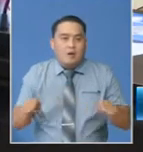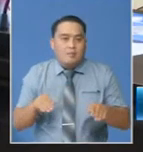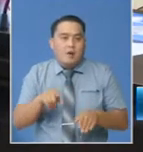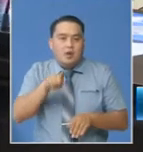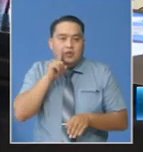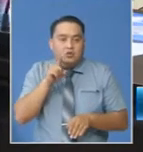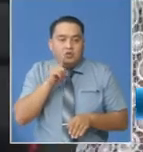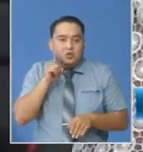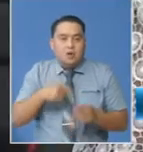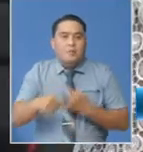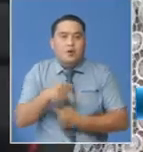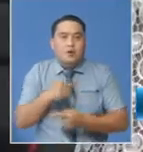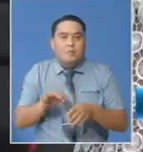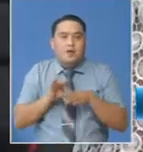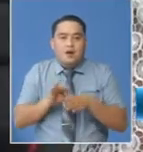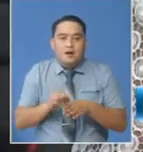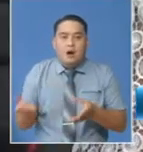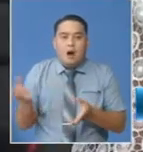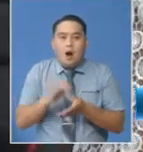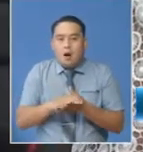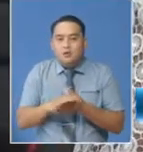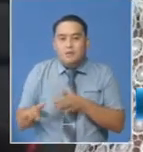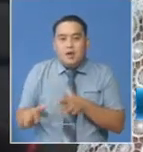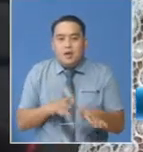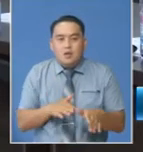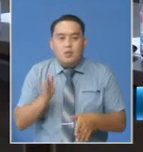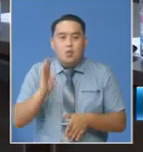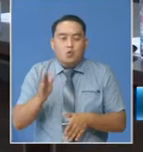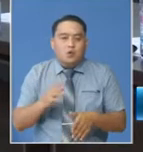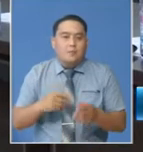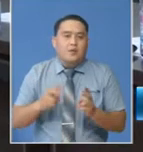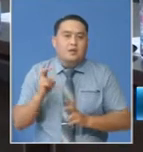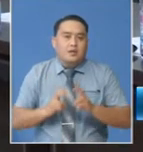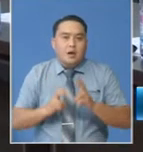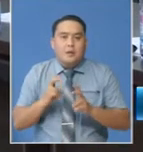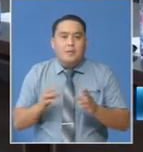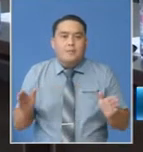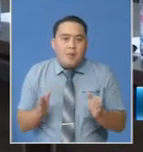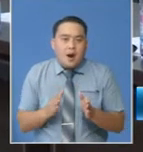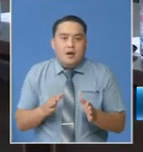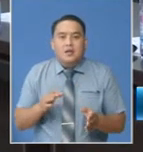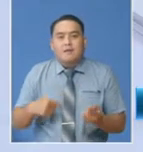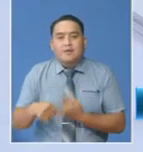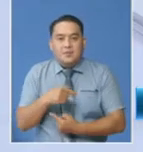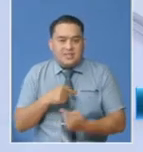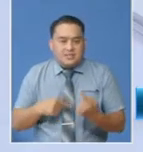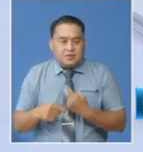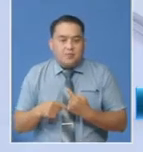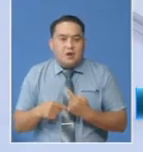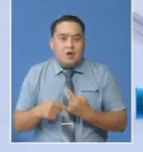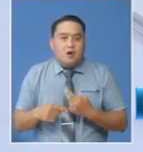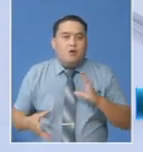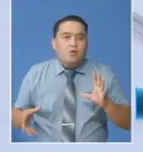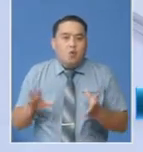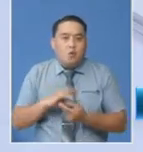молодых предпринимателей путем проведения ознакомительных мероприятий на действующих предприятиях малого и среднего бизнеса. В